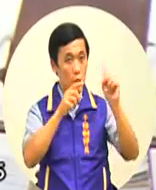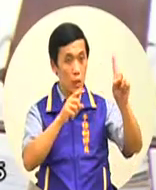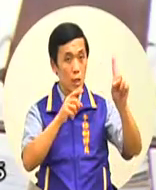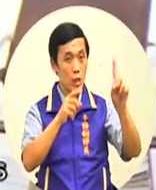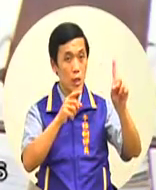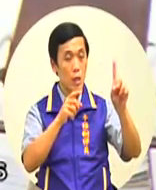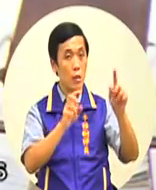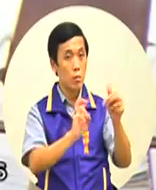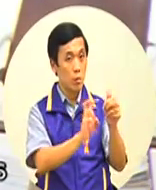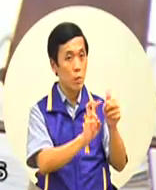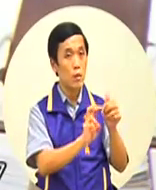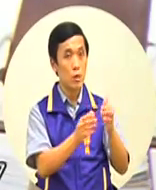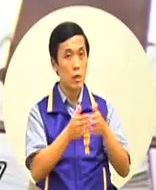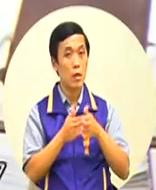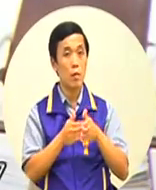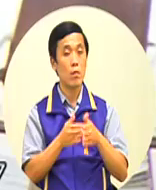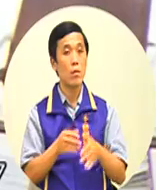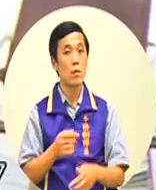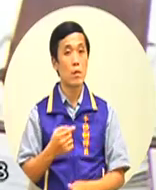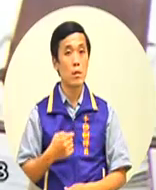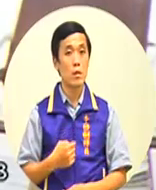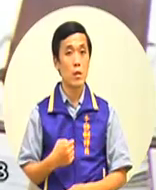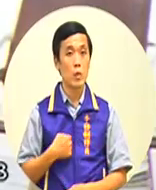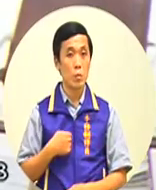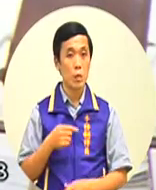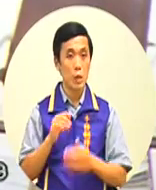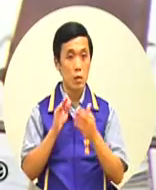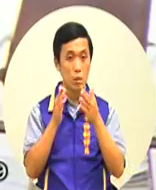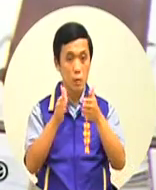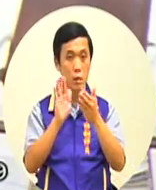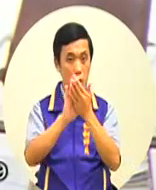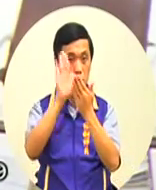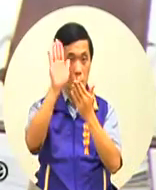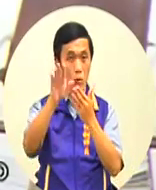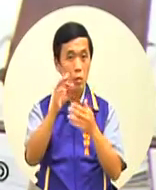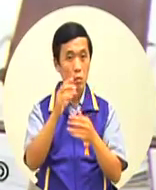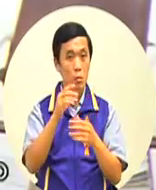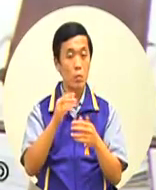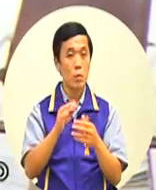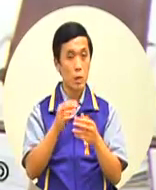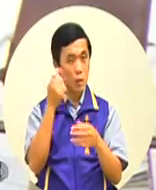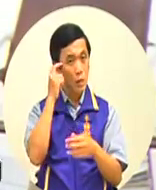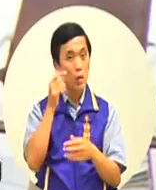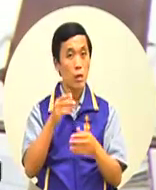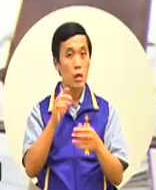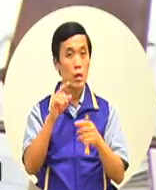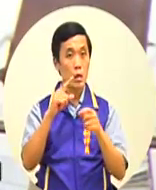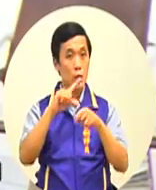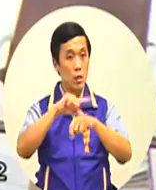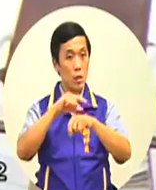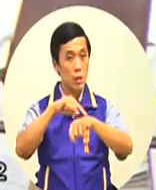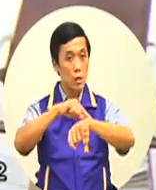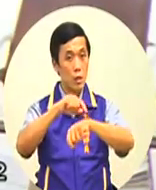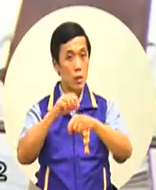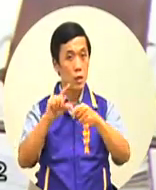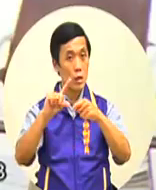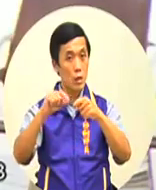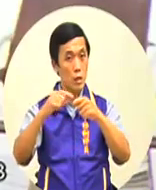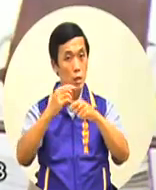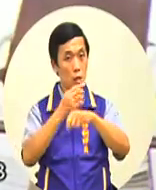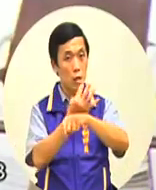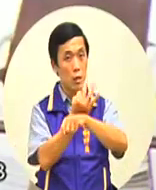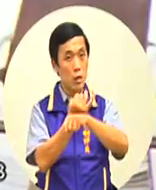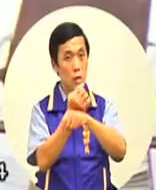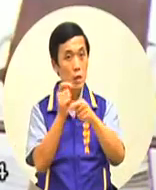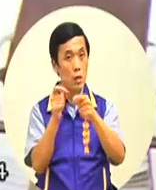所以，咱嘛是爱为着哈，咱的未来。啊，所以当然我们的长照2.0，这是咱的中央跟地方的政策。